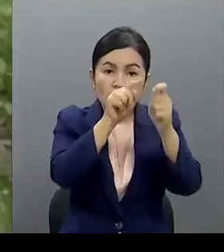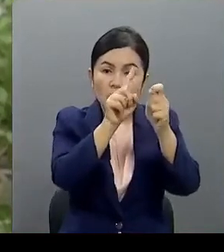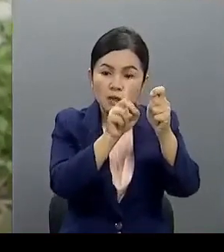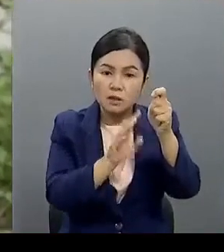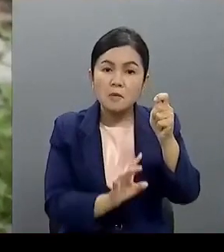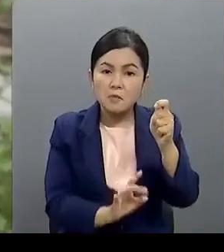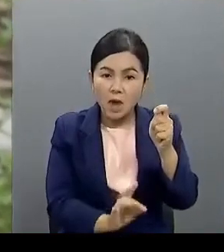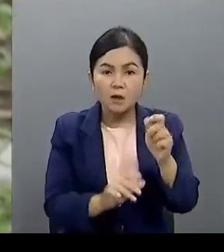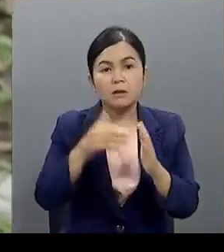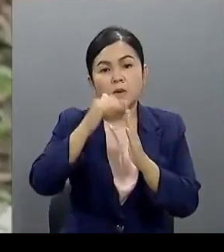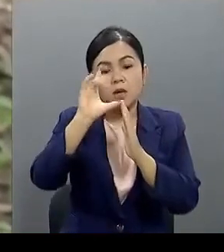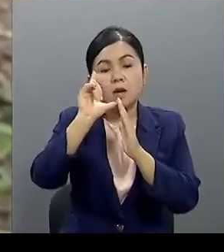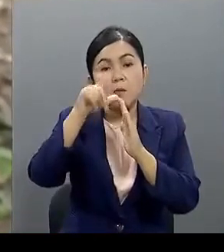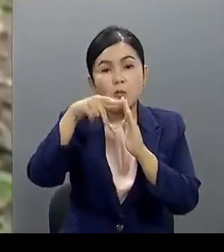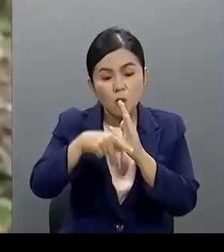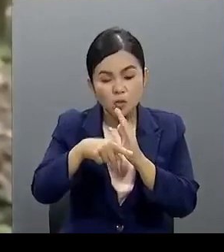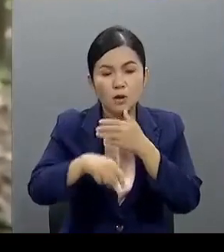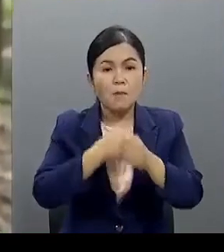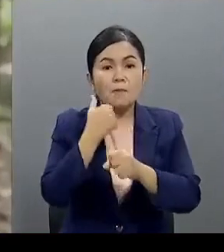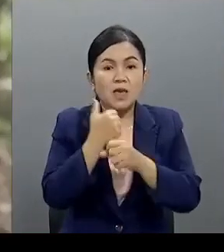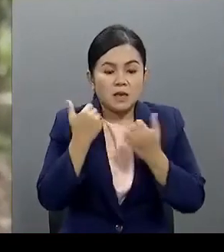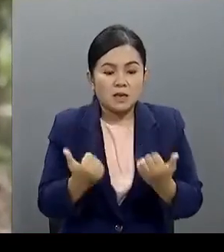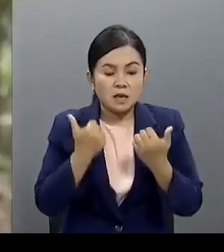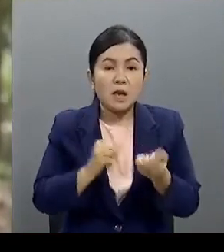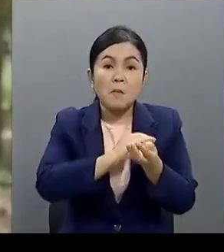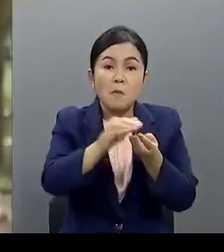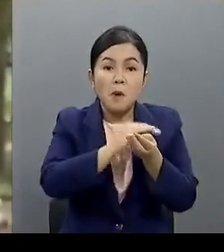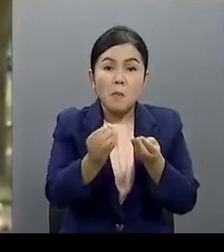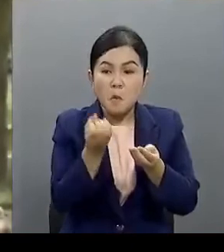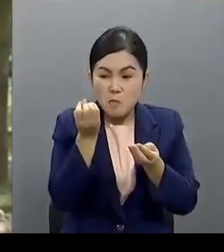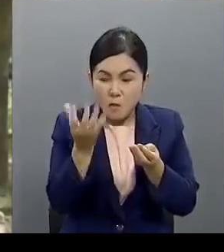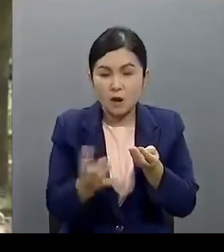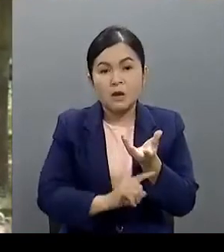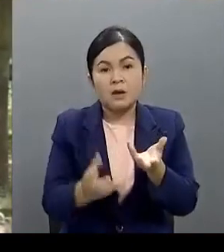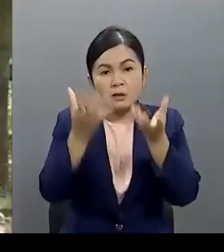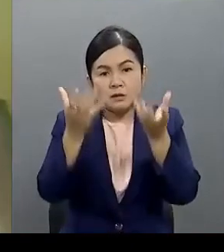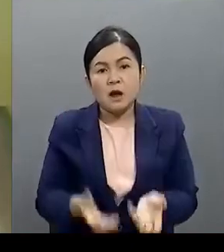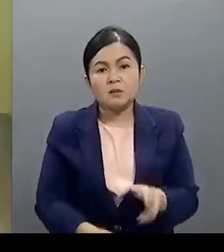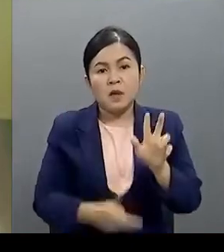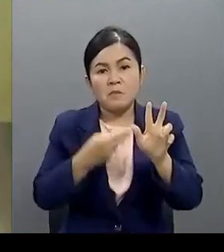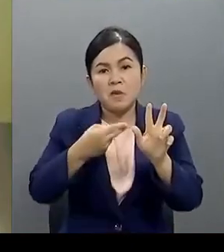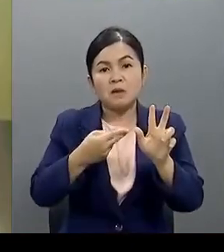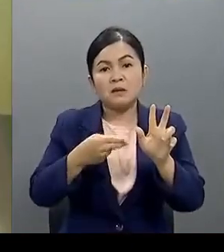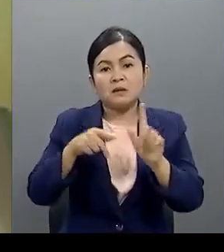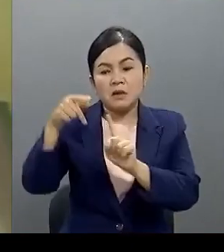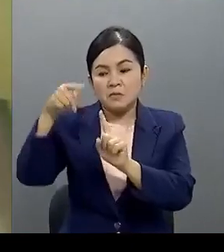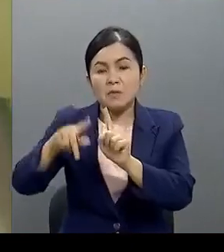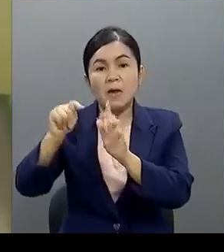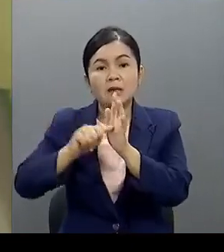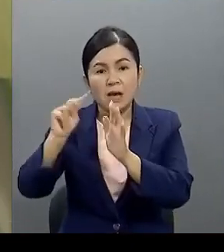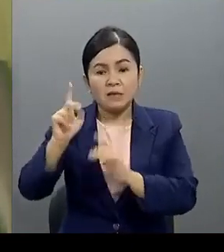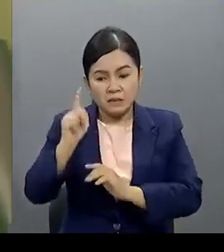าดว่าปีนี้จะมีผลผลิตออกสู่ตลาดกว่า 31,000 ตันทุกปีสามารถส่งผลผลิตออกไปต่างประเ